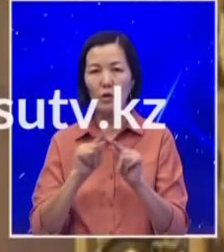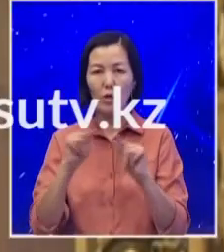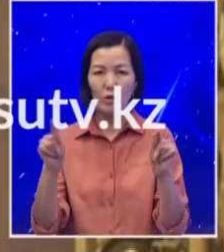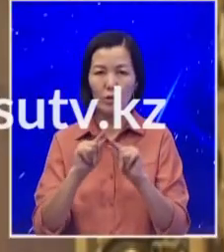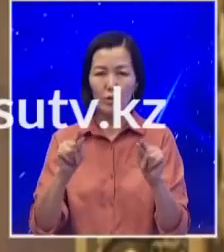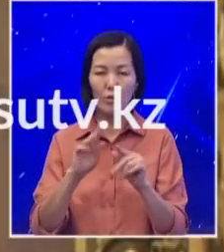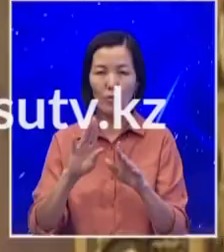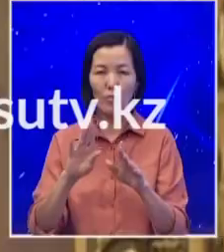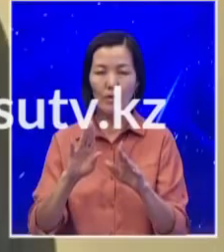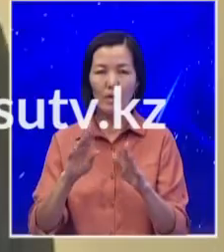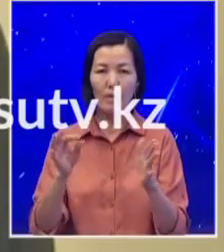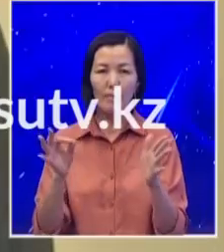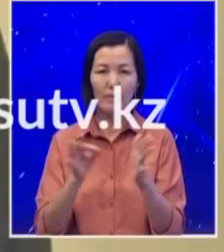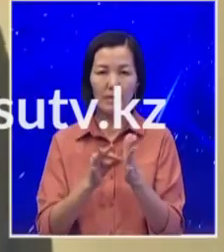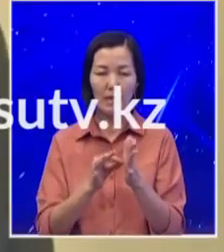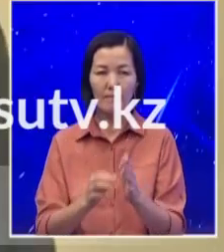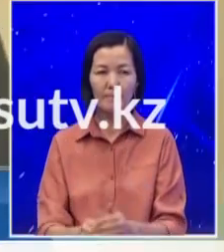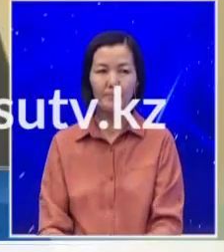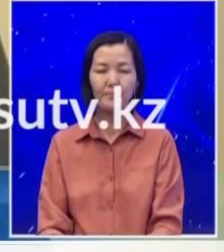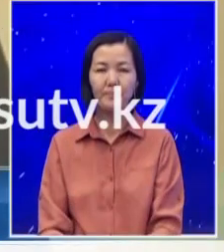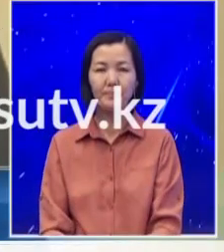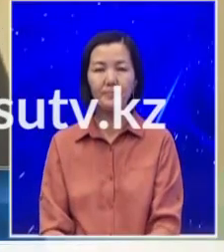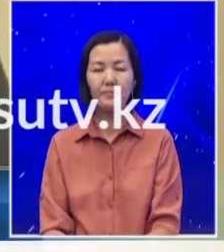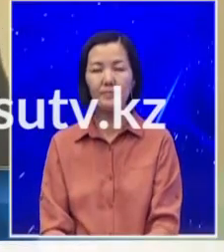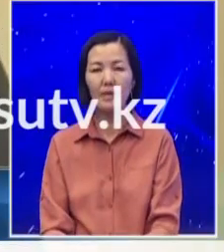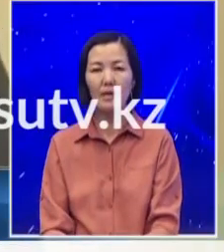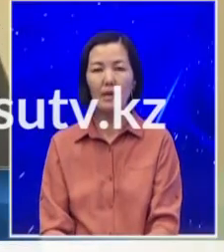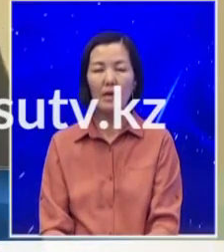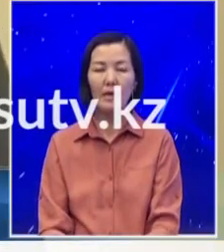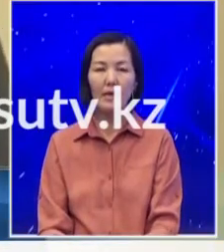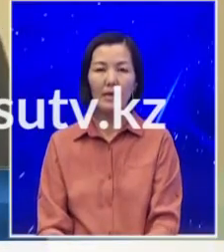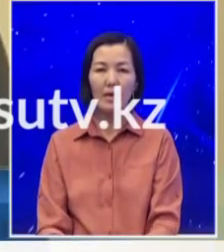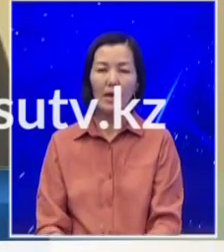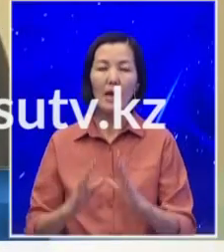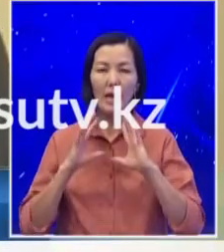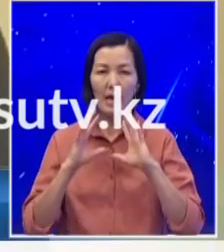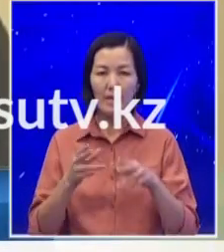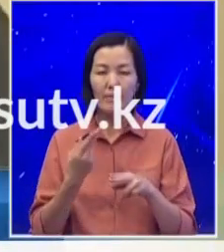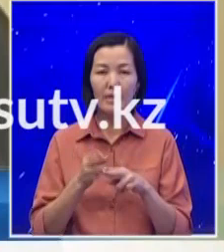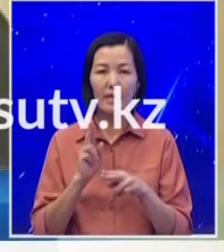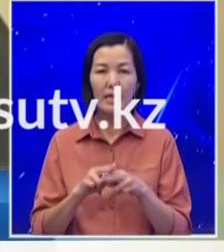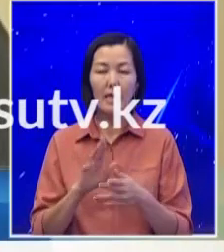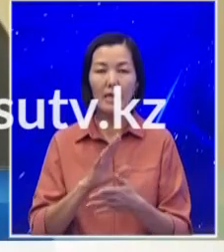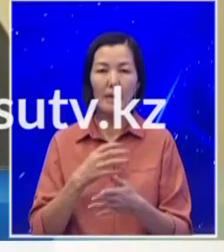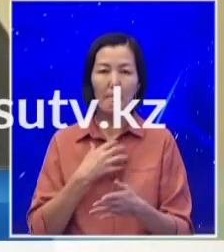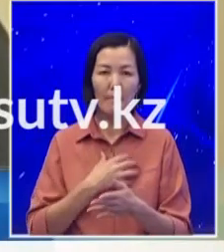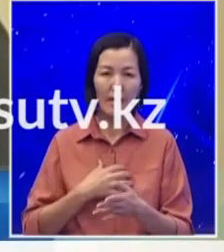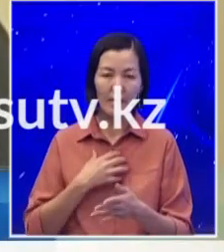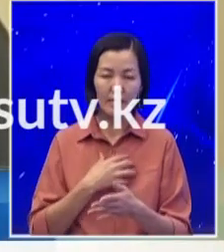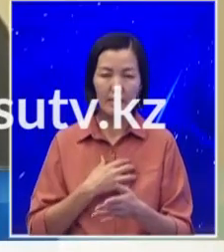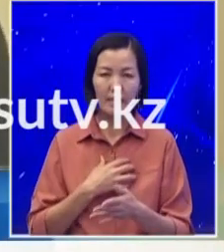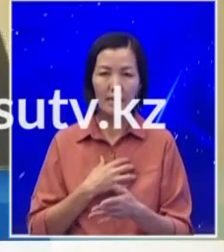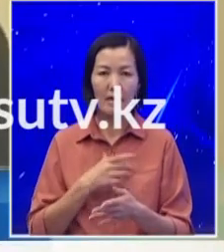басты мақсат болған. Әлемде қанша адам дүниеге келсе, соның бәрі анадан туған. Сондықтан осы ананы